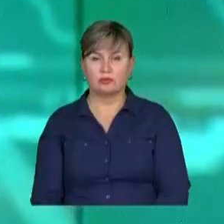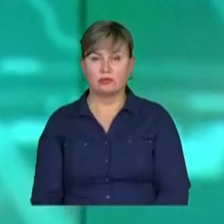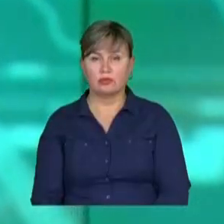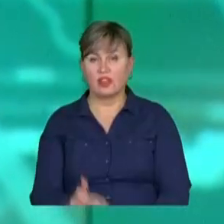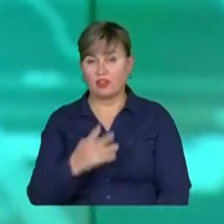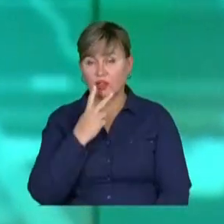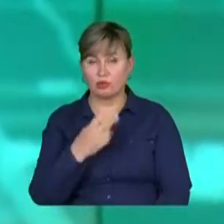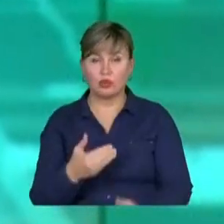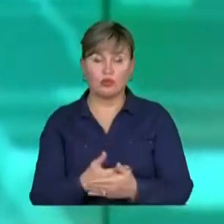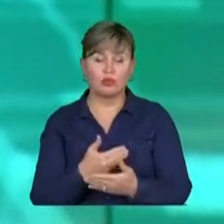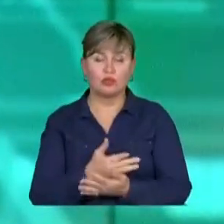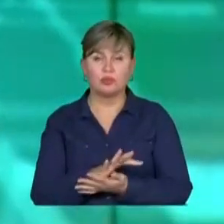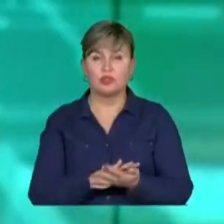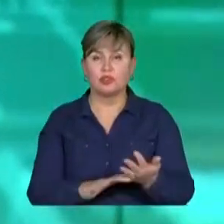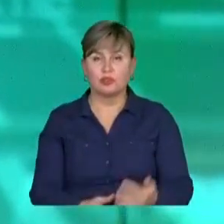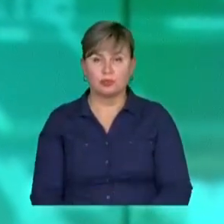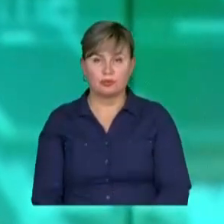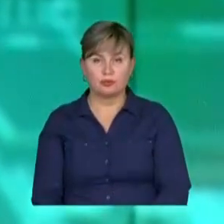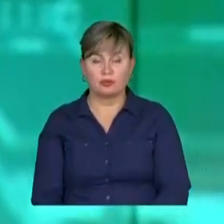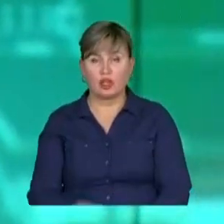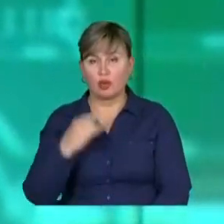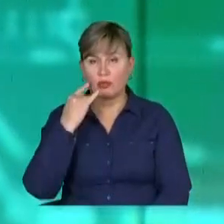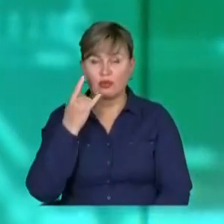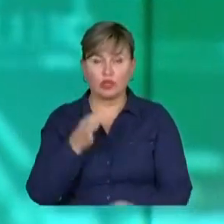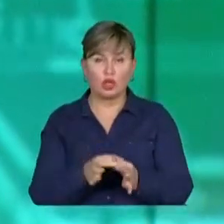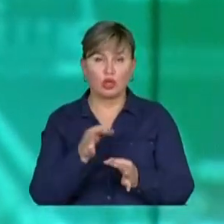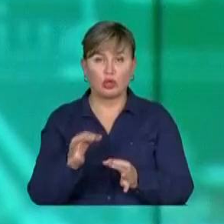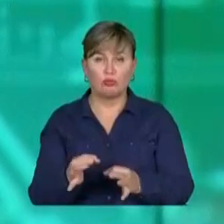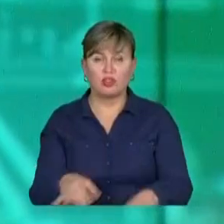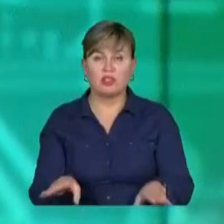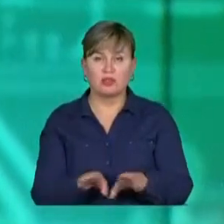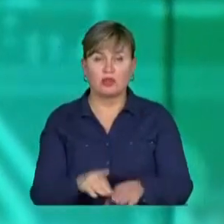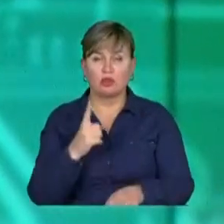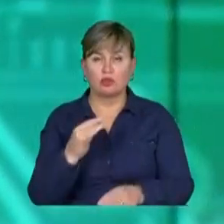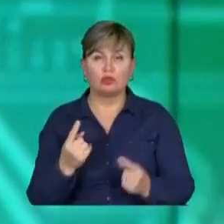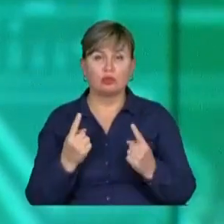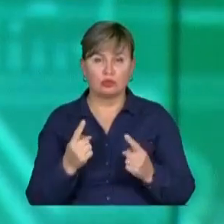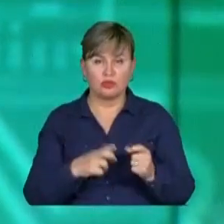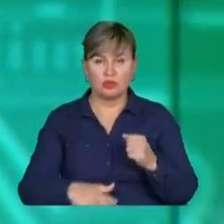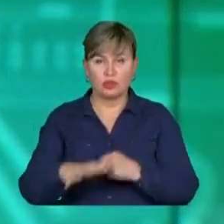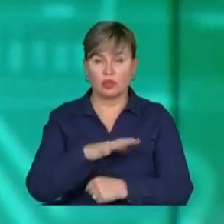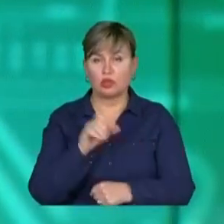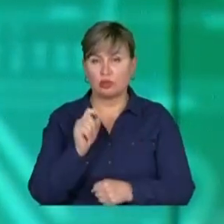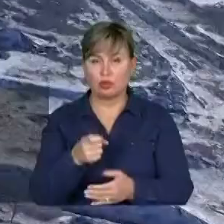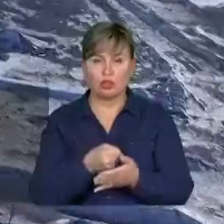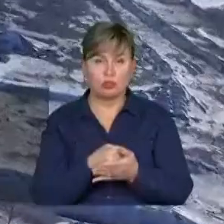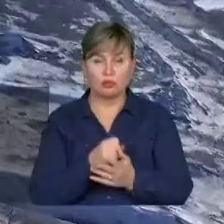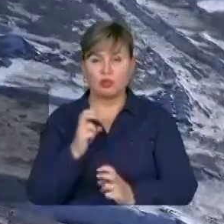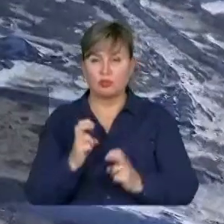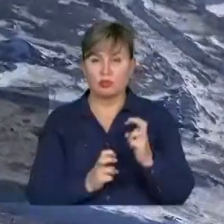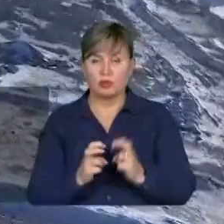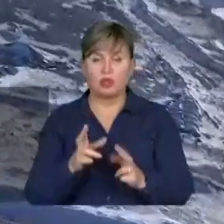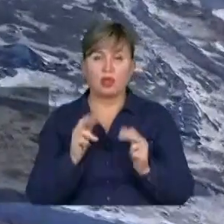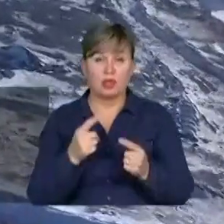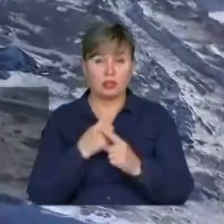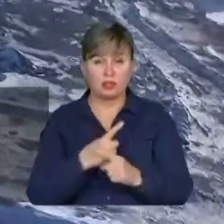Вы смотрите новости, мы продолжаем. В Павлодарской области закрывают одно из крупнейших в стране золотодобывающих предприятий. Как